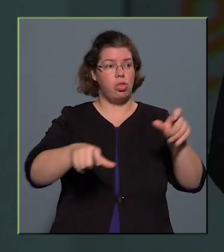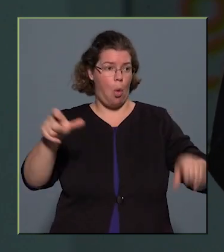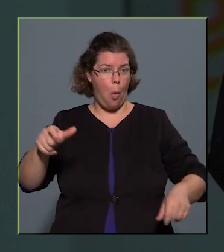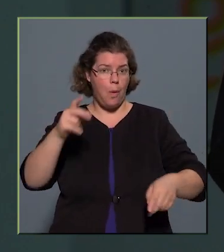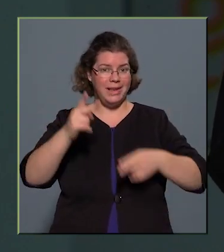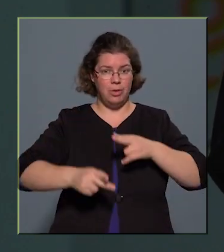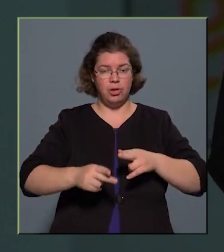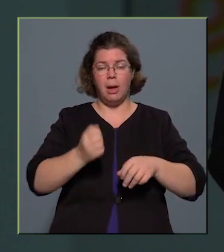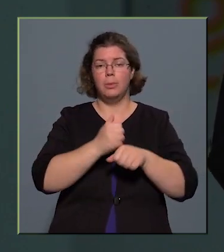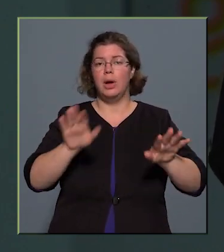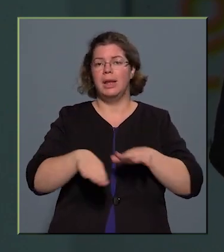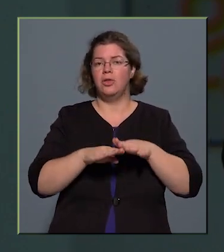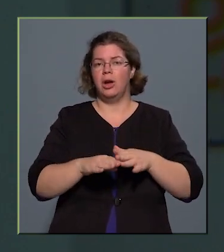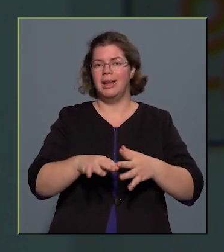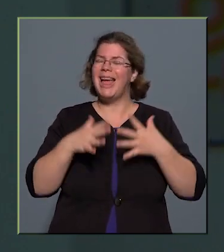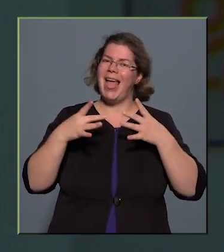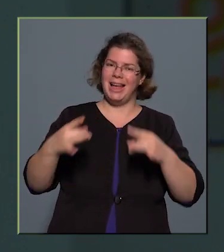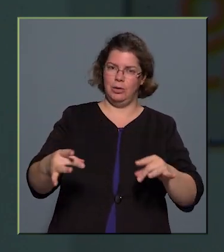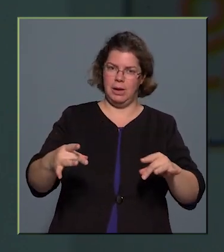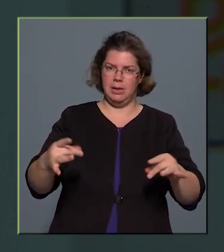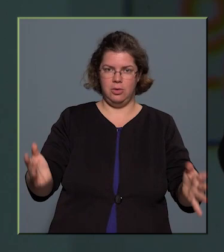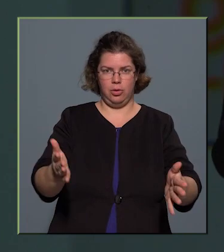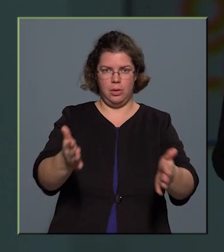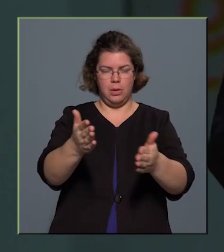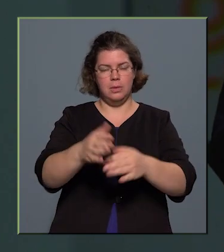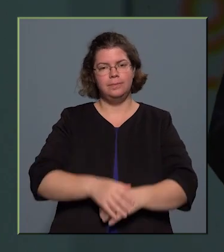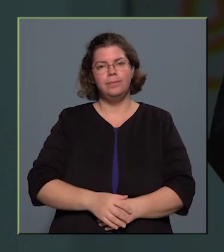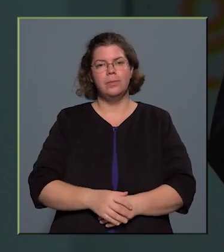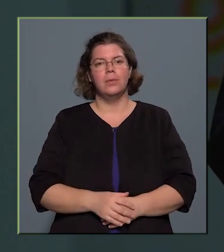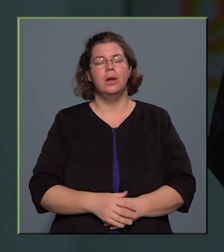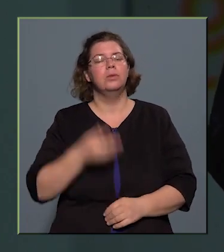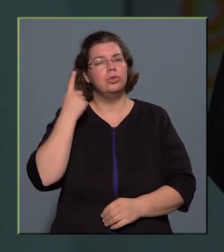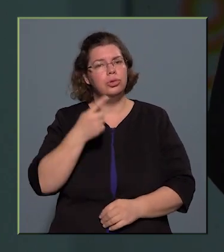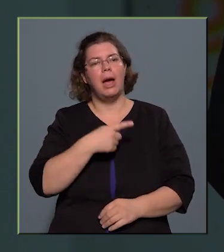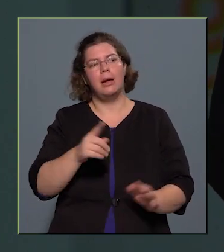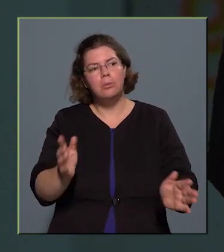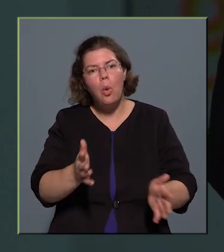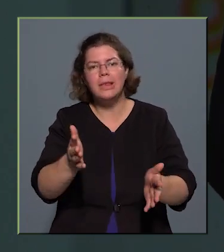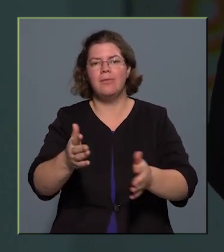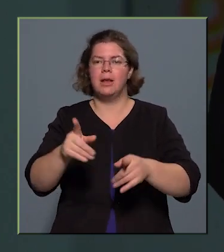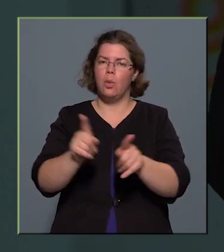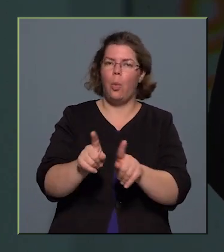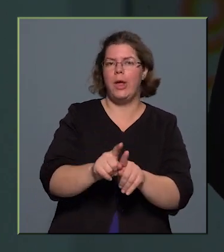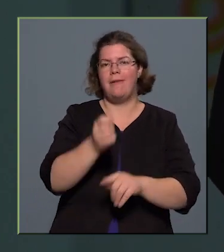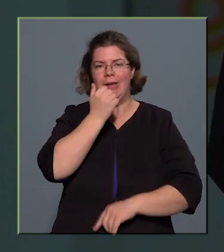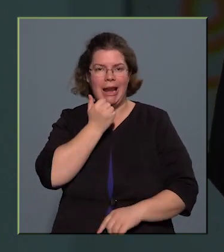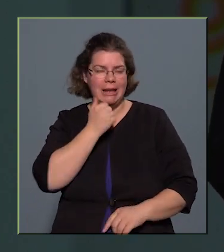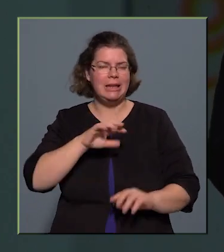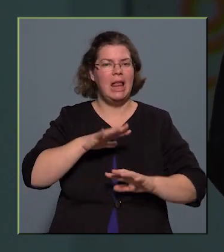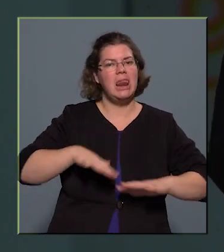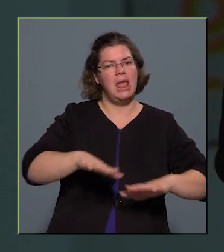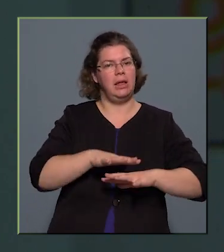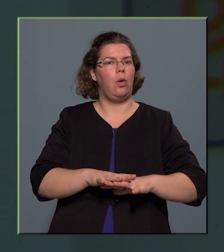munkatársaikat elkötelezettségre ösztökélni, tudják őket motiválni, tudnak-e olyan vállalati légkört